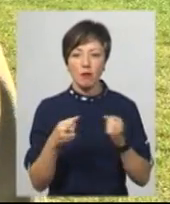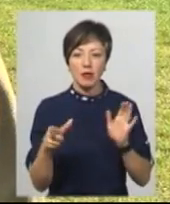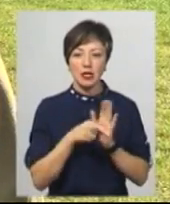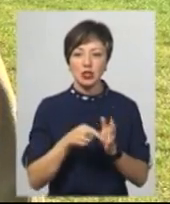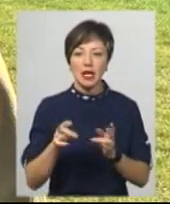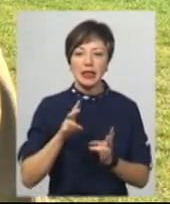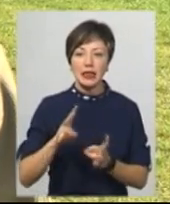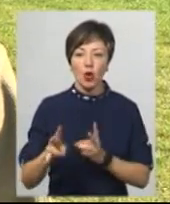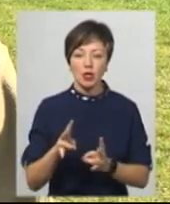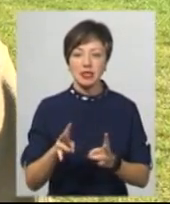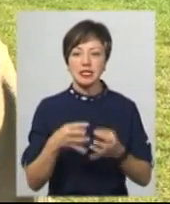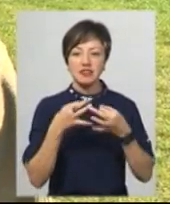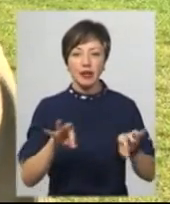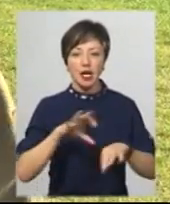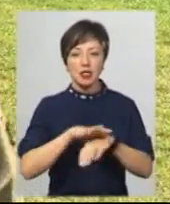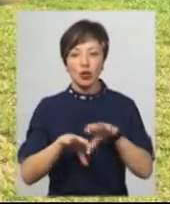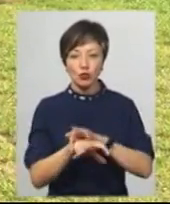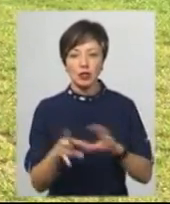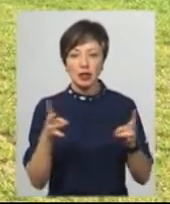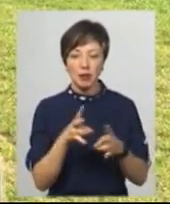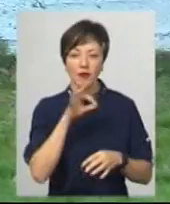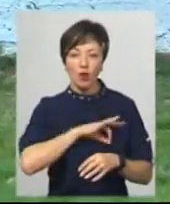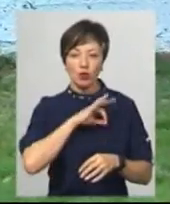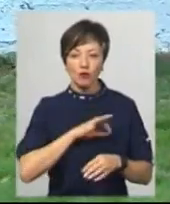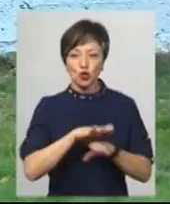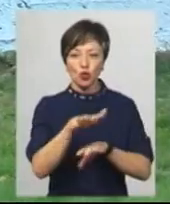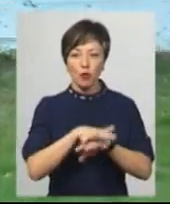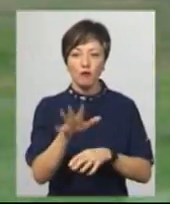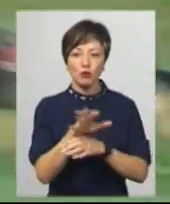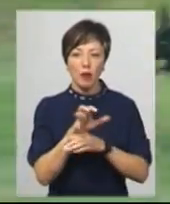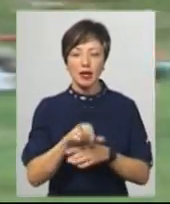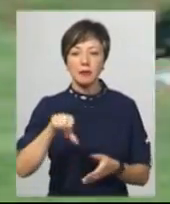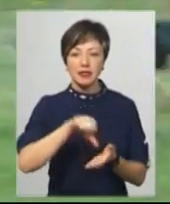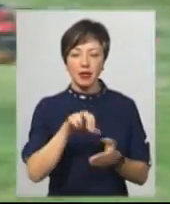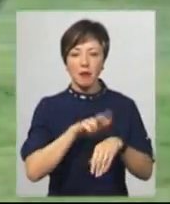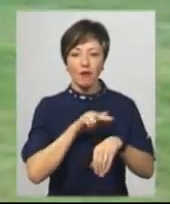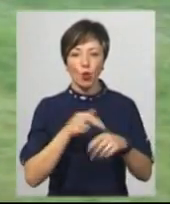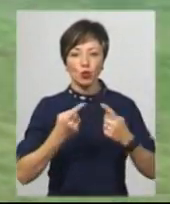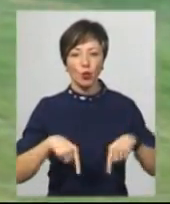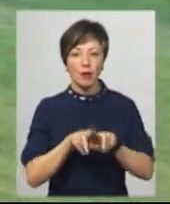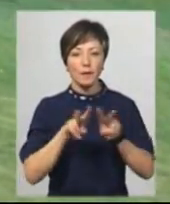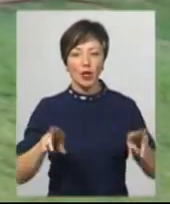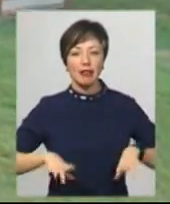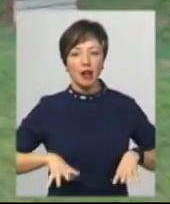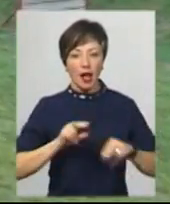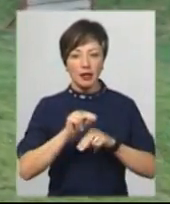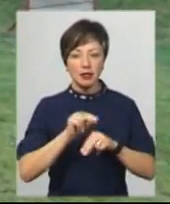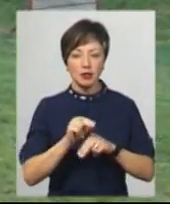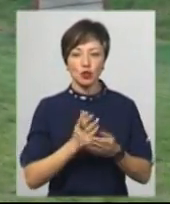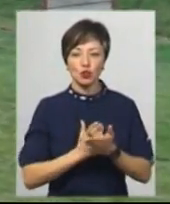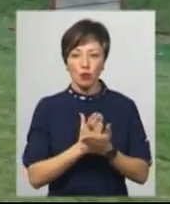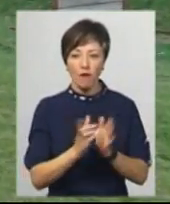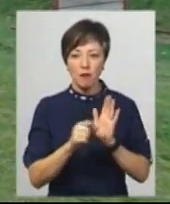звільненні заручників, де потрібно примінити штурмову собаку. Серед представників правоохоронних органів подібний тренінг кінологів зі